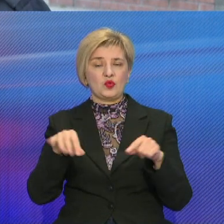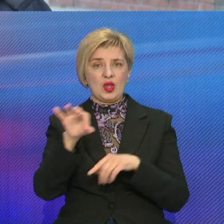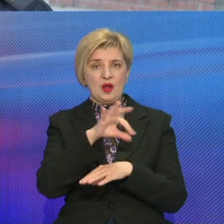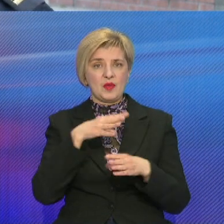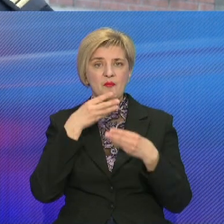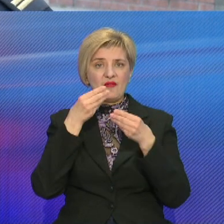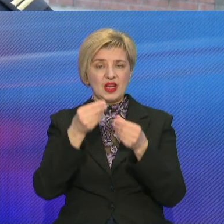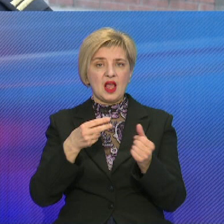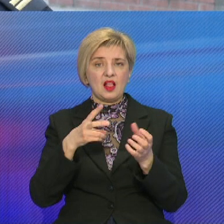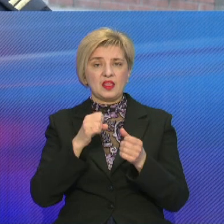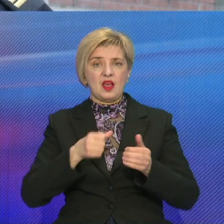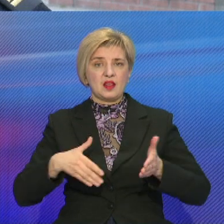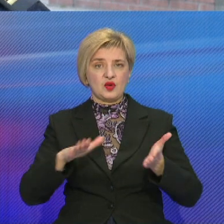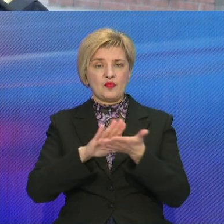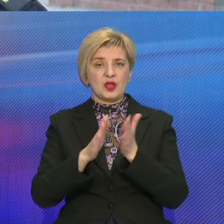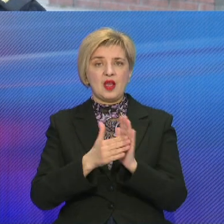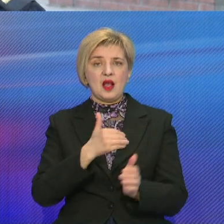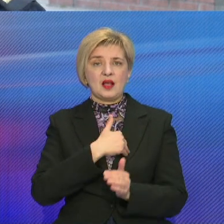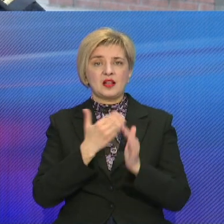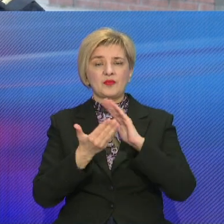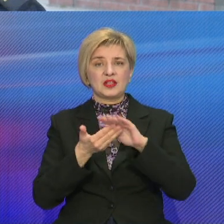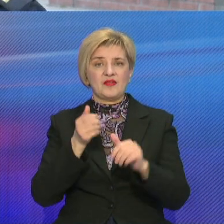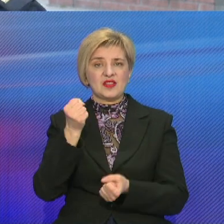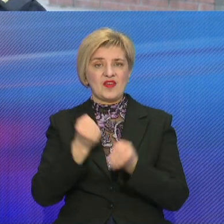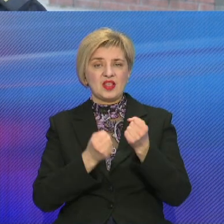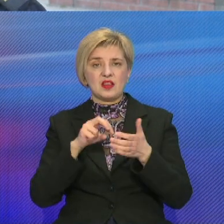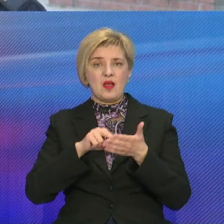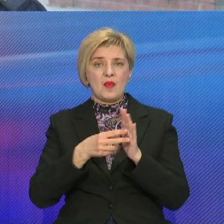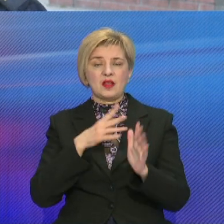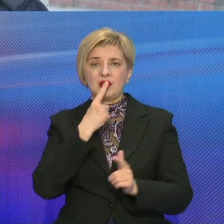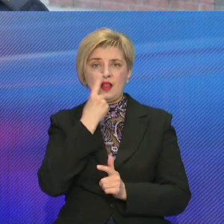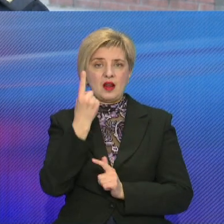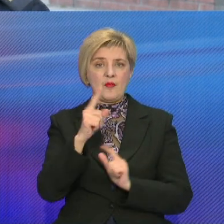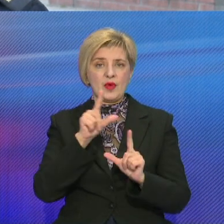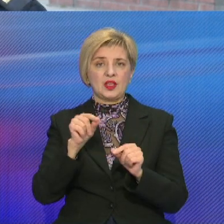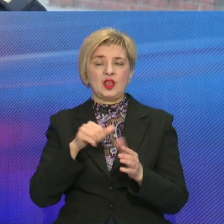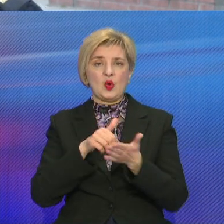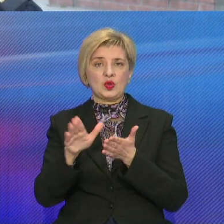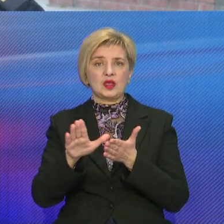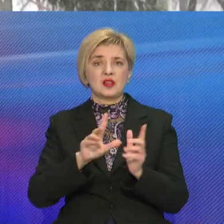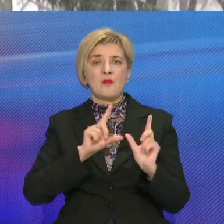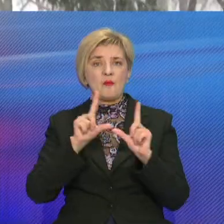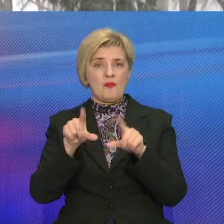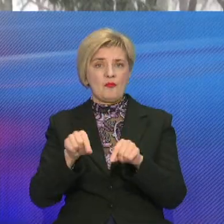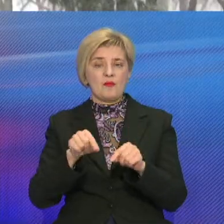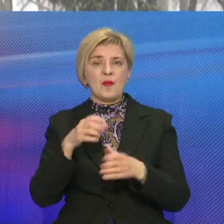обстановку, хотелось бы призвать водителя не планировать дальние поездки, по возможности отказаться от переездов междугородних.